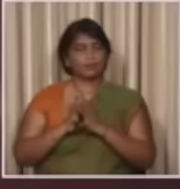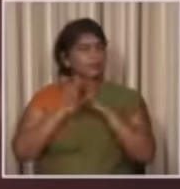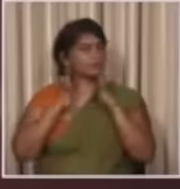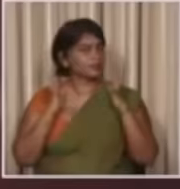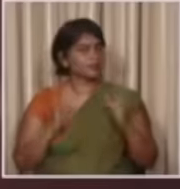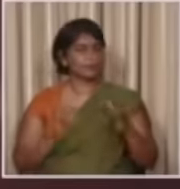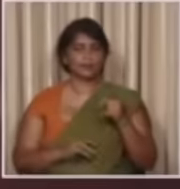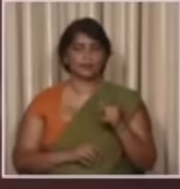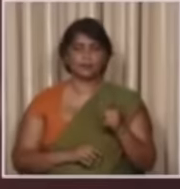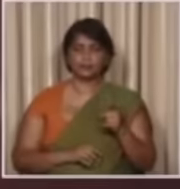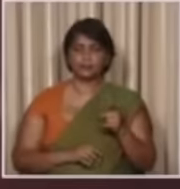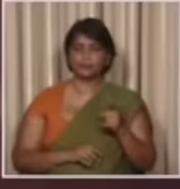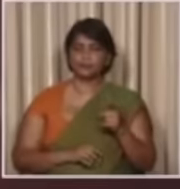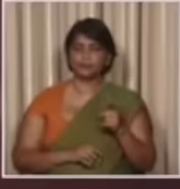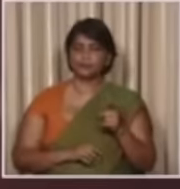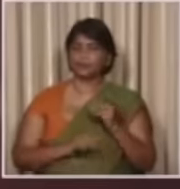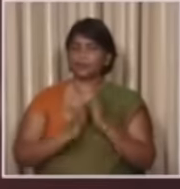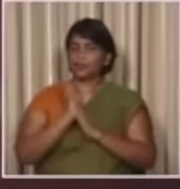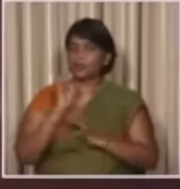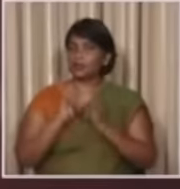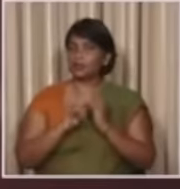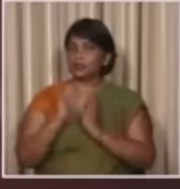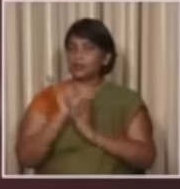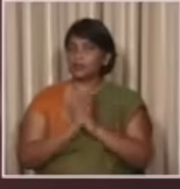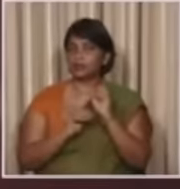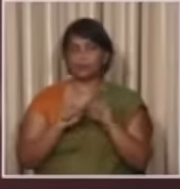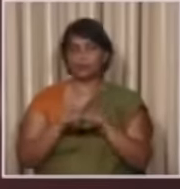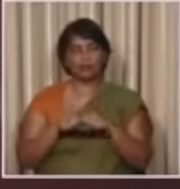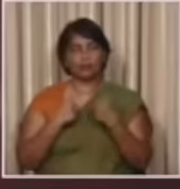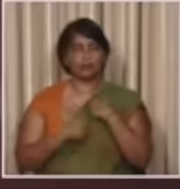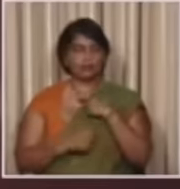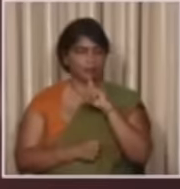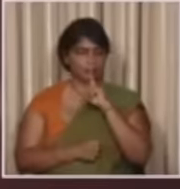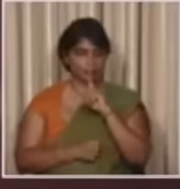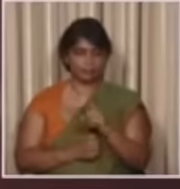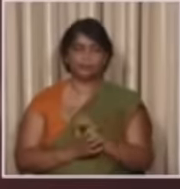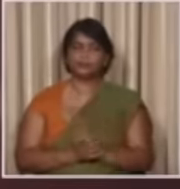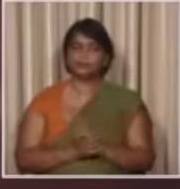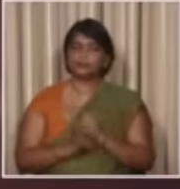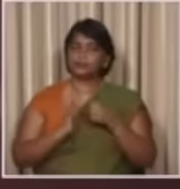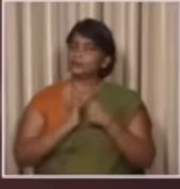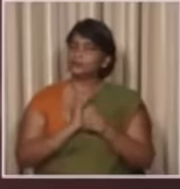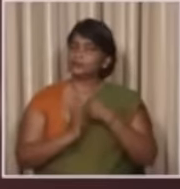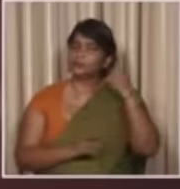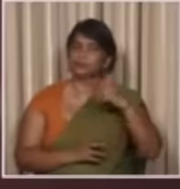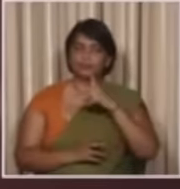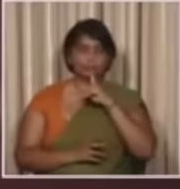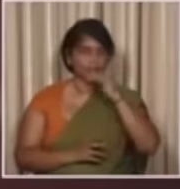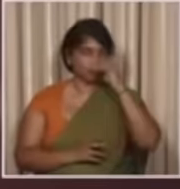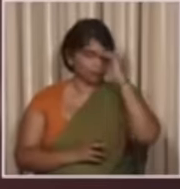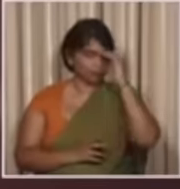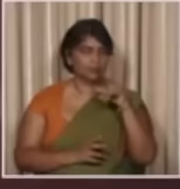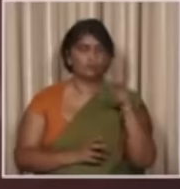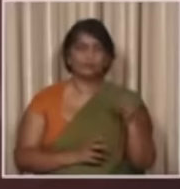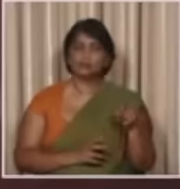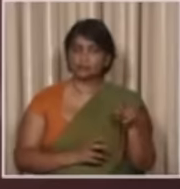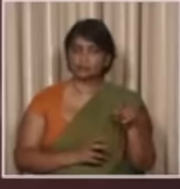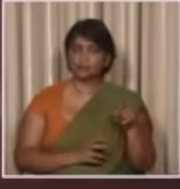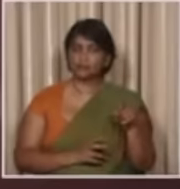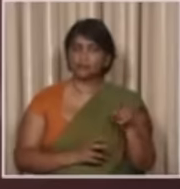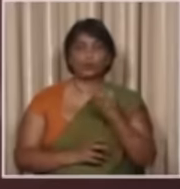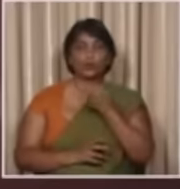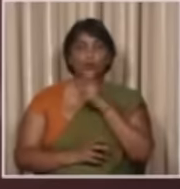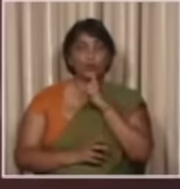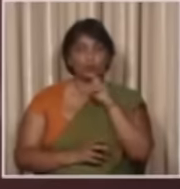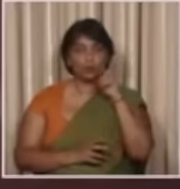බරපතල මන්ත්‍රී වරප්‍රසාදයක් අඩවෙන ප්‍රකාශයක් සිදු කර. ගරු නියෝජ කතානායකතුමනි,